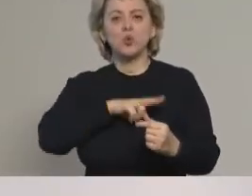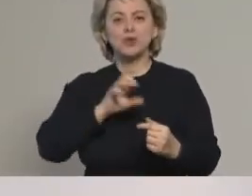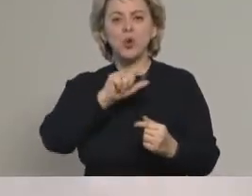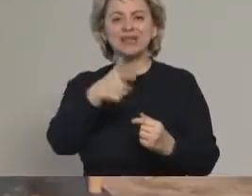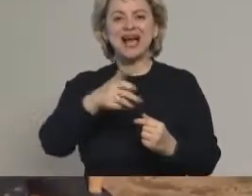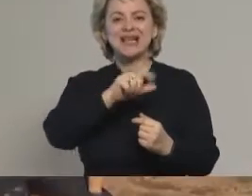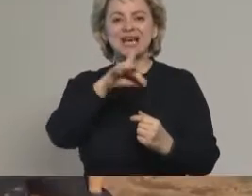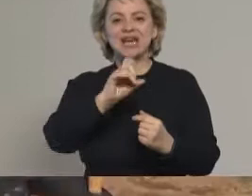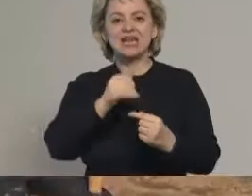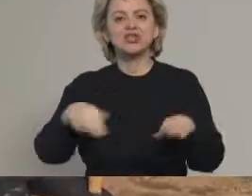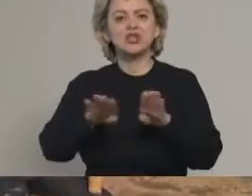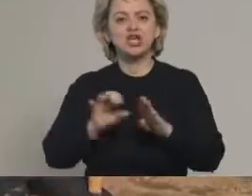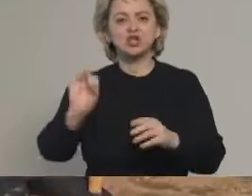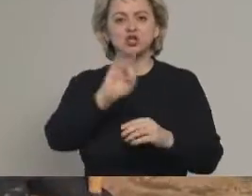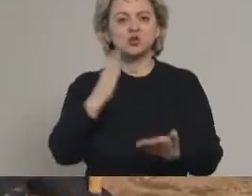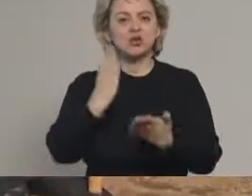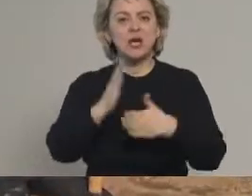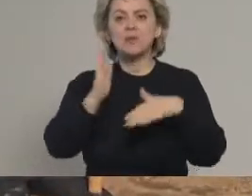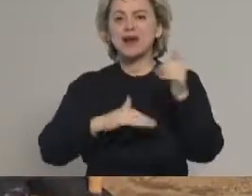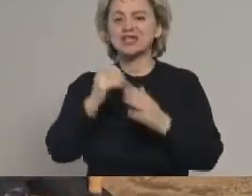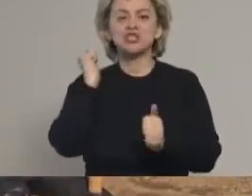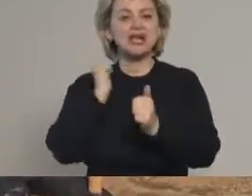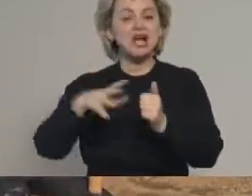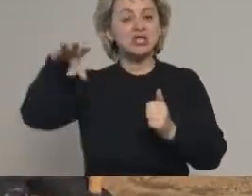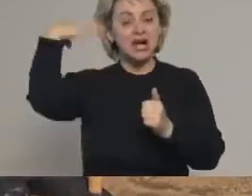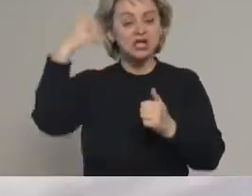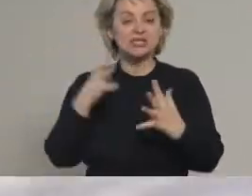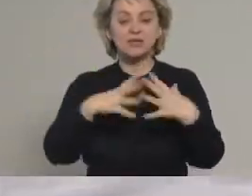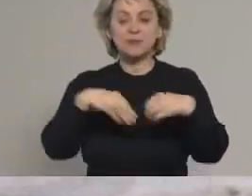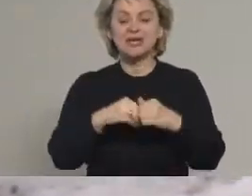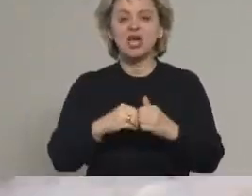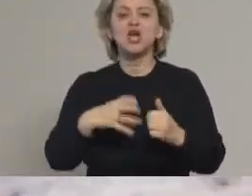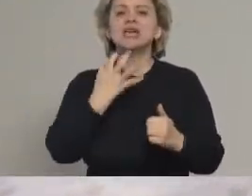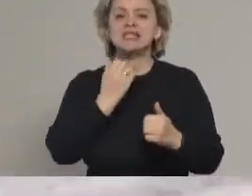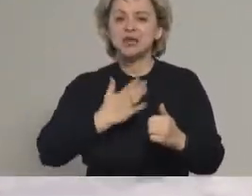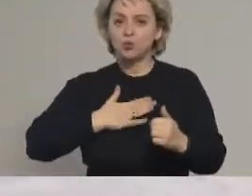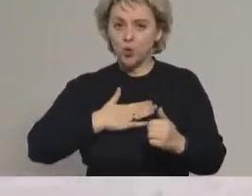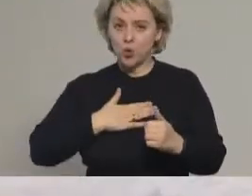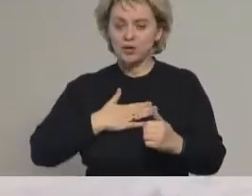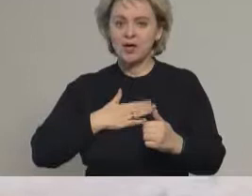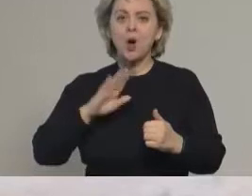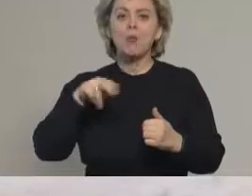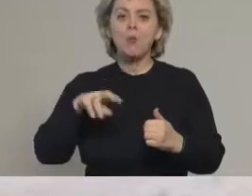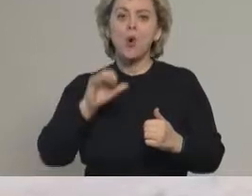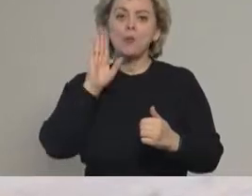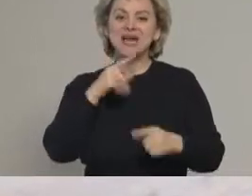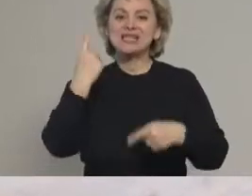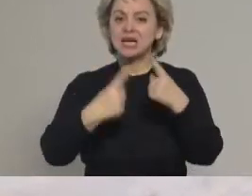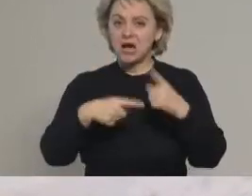гангрены. Такие истории есть практически в каждой казачьей семье. Дед мой по матери, родной